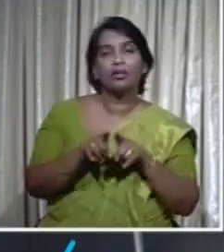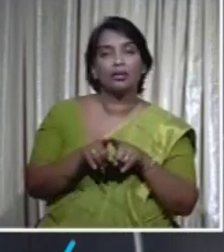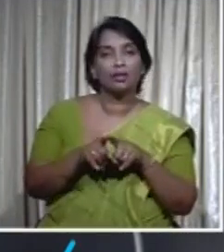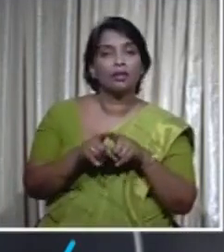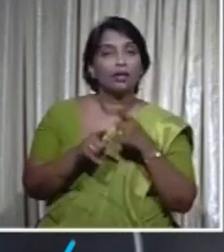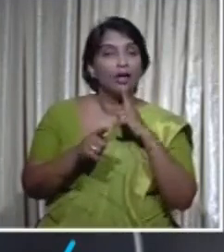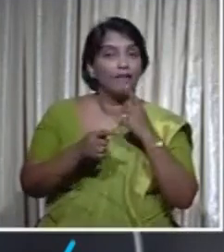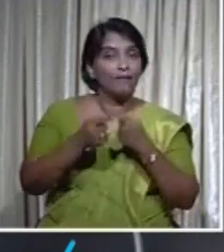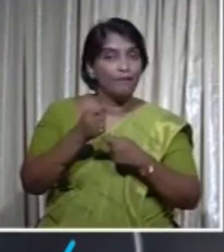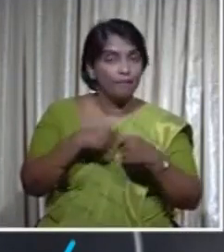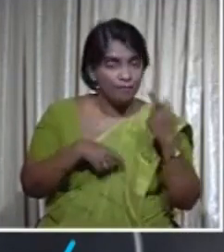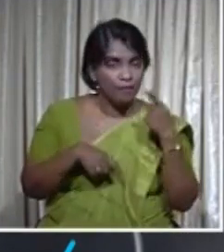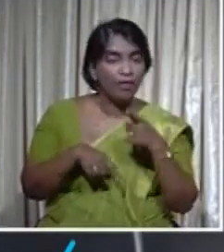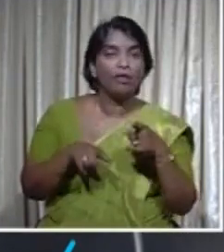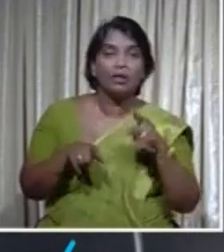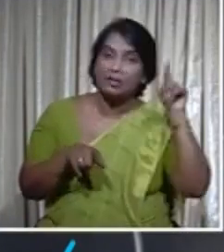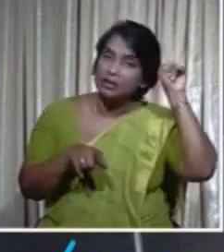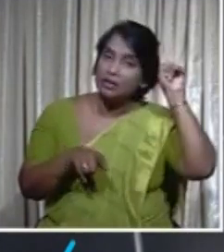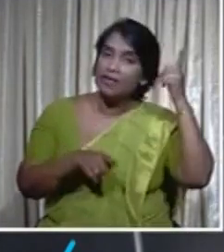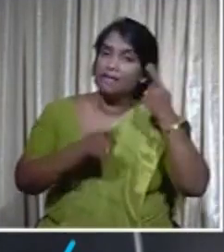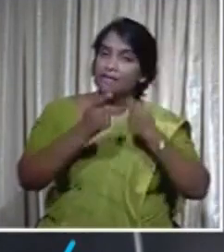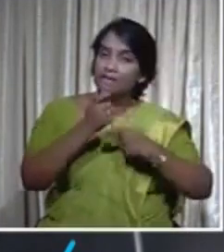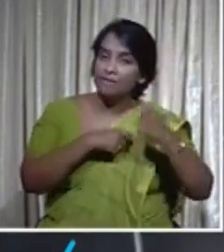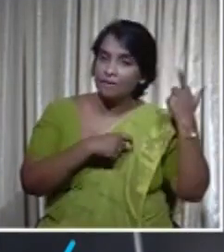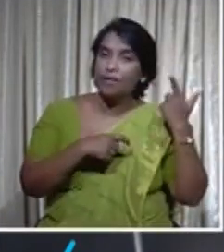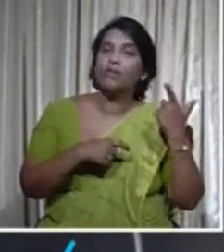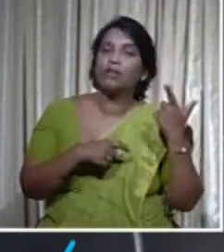வித்துத்தான் இந்த அதை வித்துத்தான் இந்த